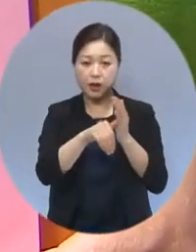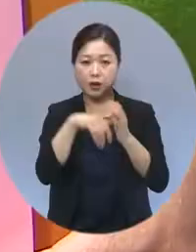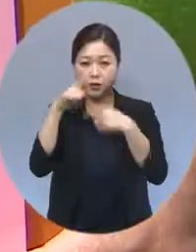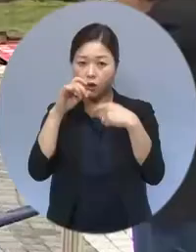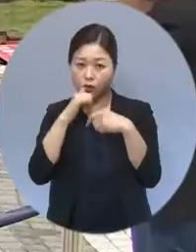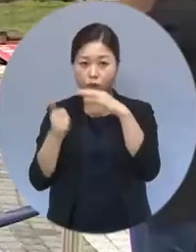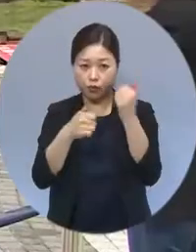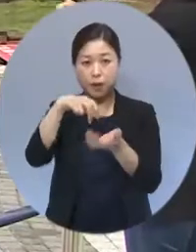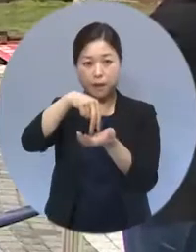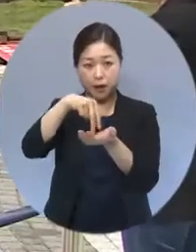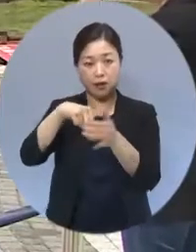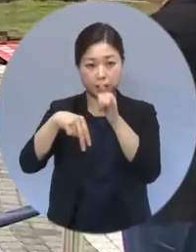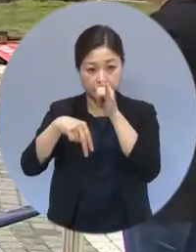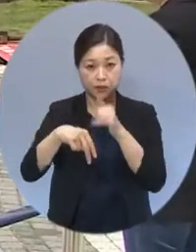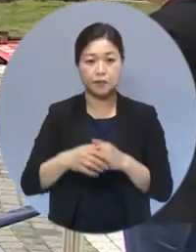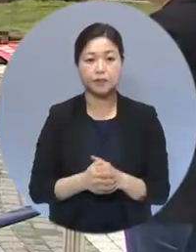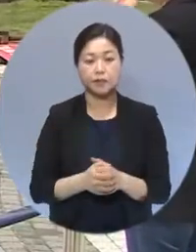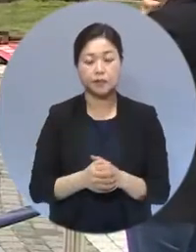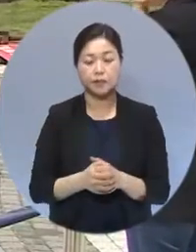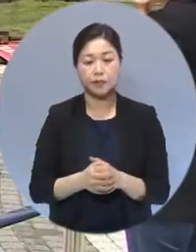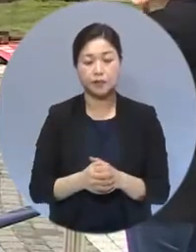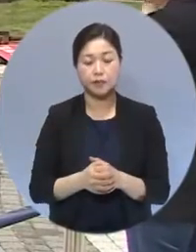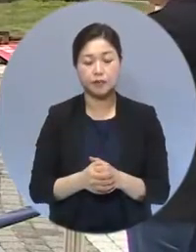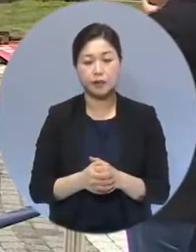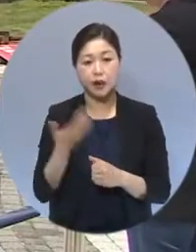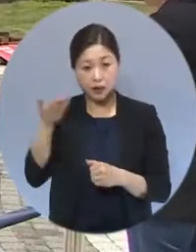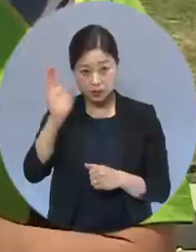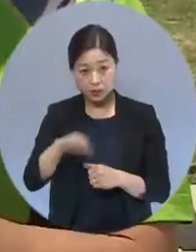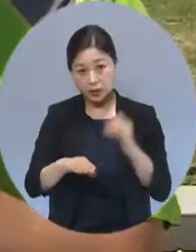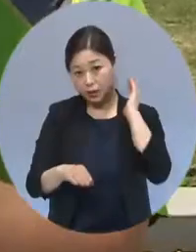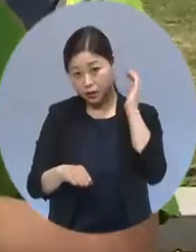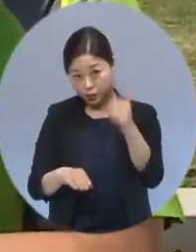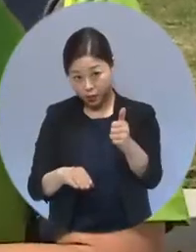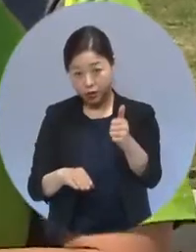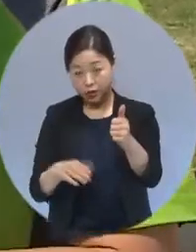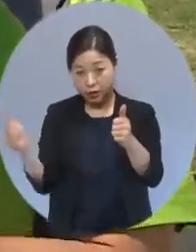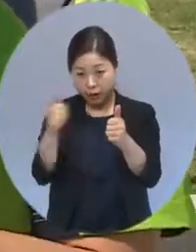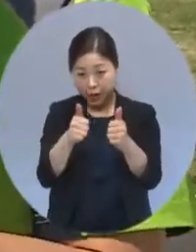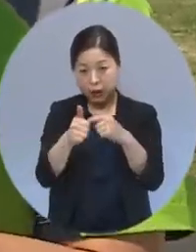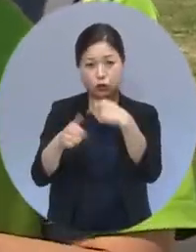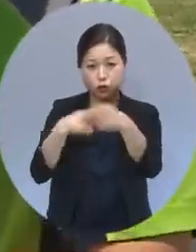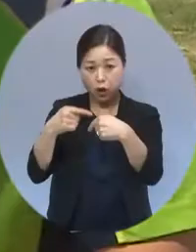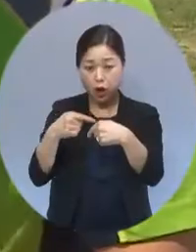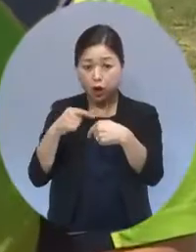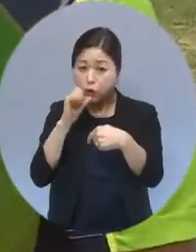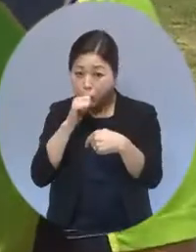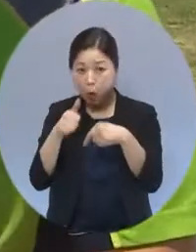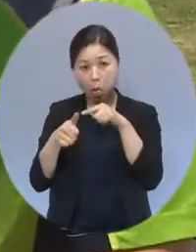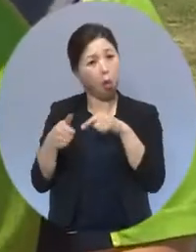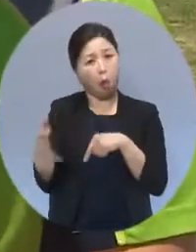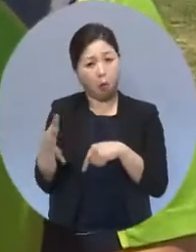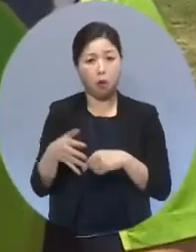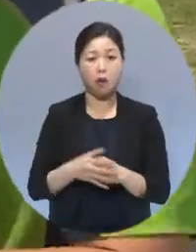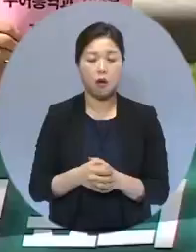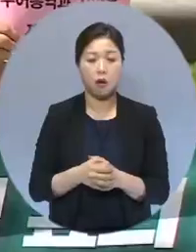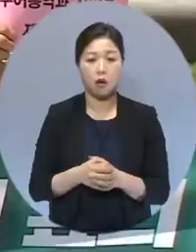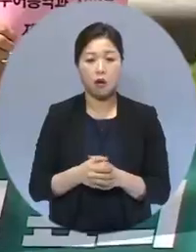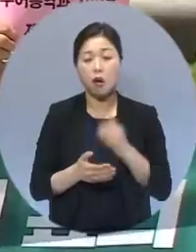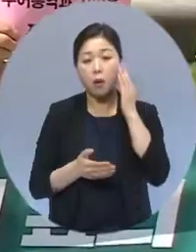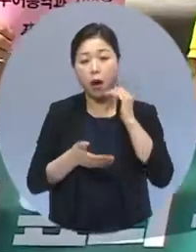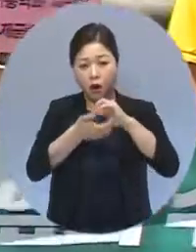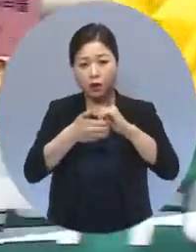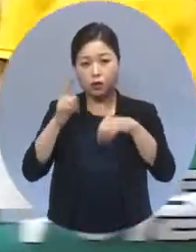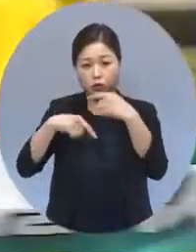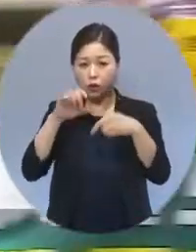거뒀습니다. 반면 여전히 대통령 옆에 수어 통역사는 찾아볼 수 없습니다. 청와대에 수어 통역을